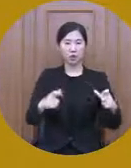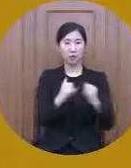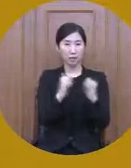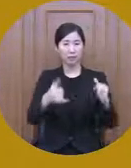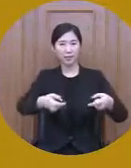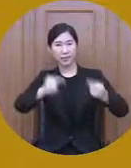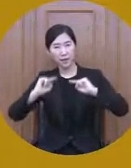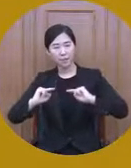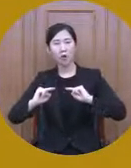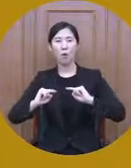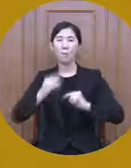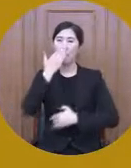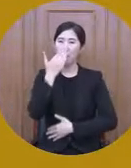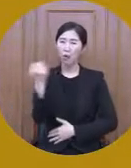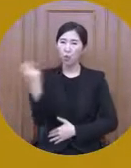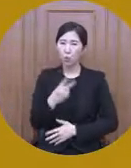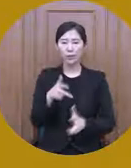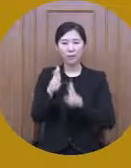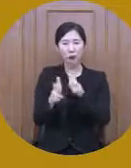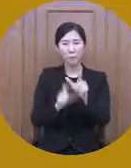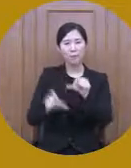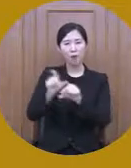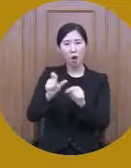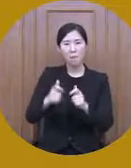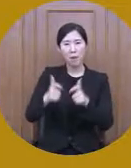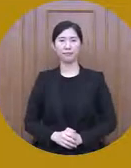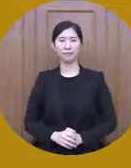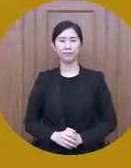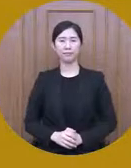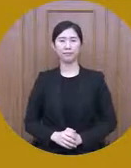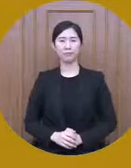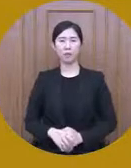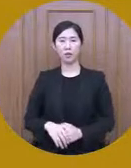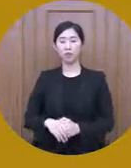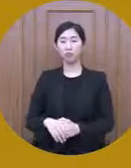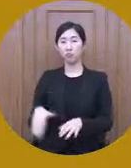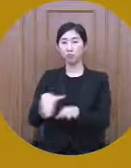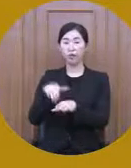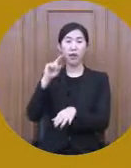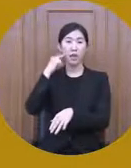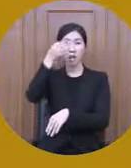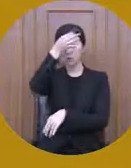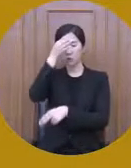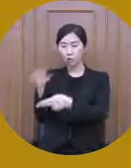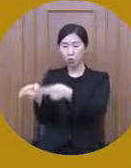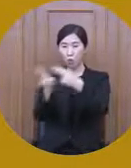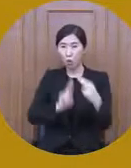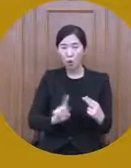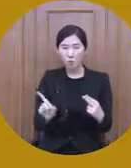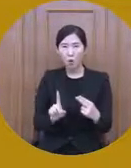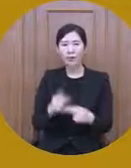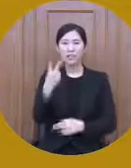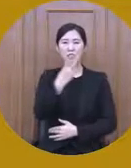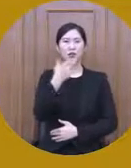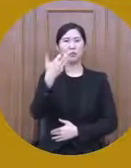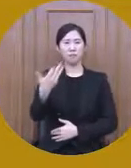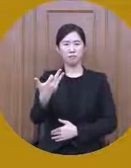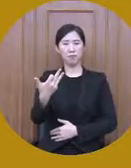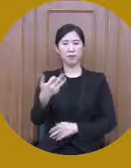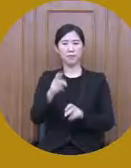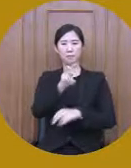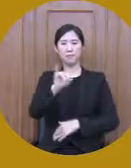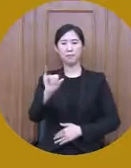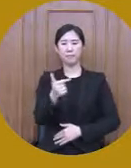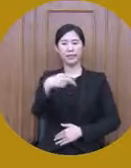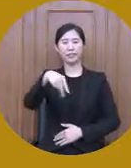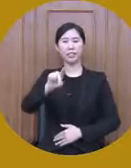개발하고 연관 사업을 확장해 나갈 것입니다. 문화예술교는 2018년 민선 7기 공약으로 확정됐습니다.